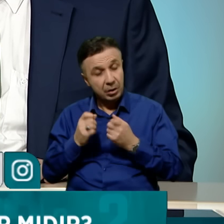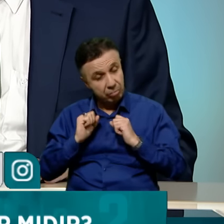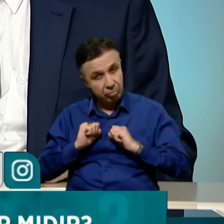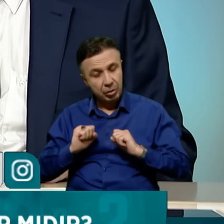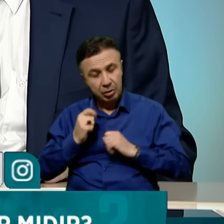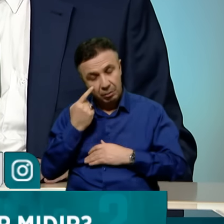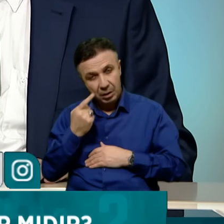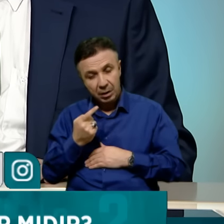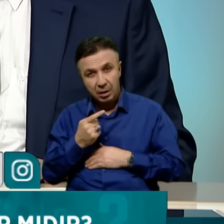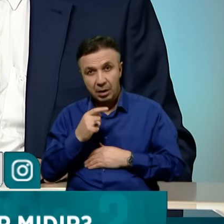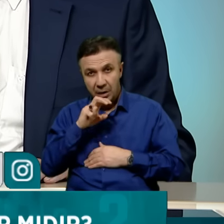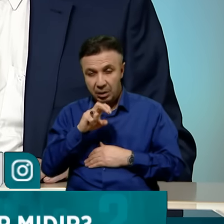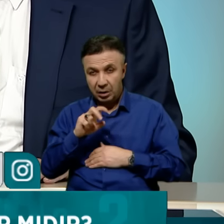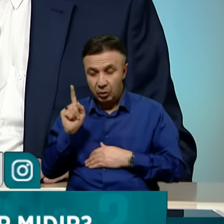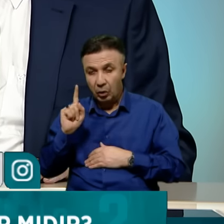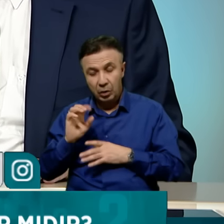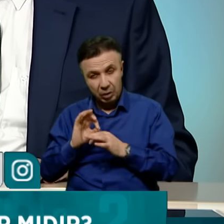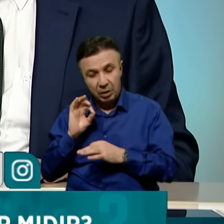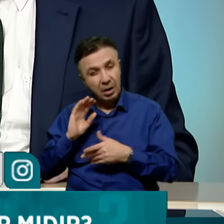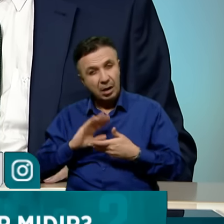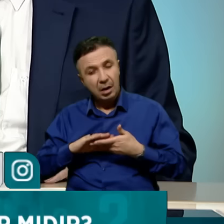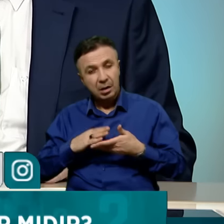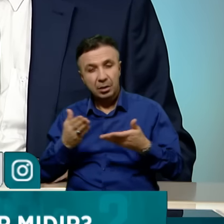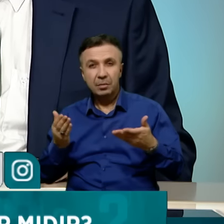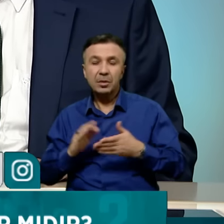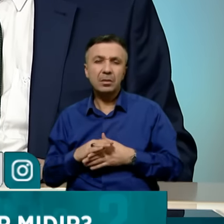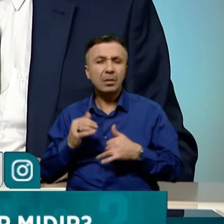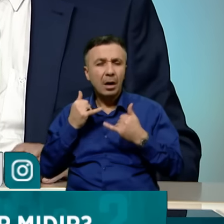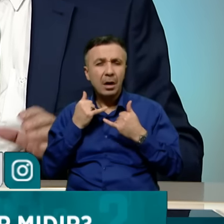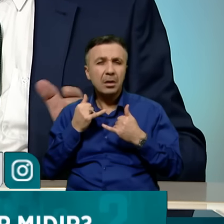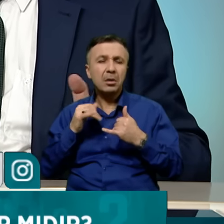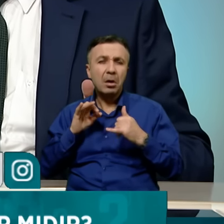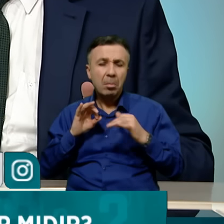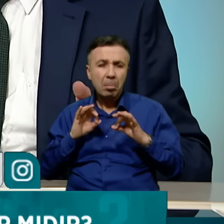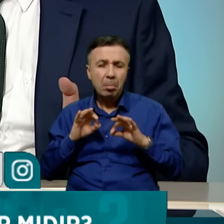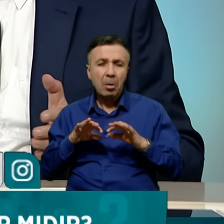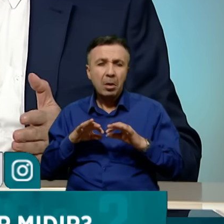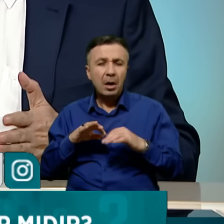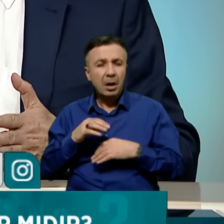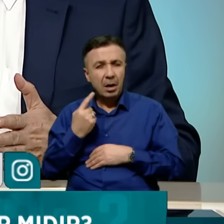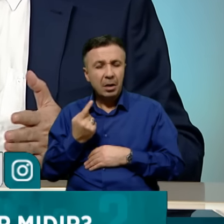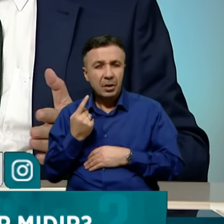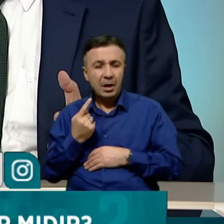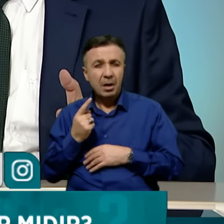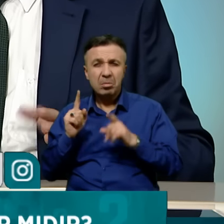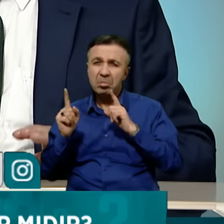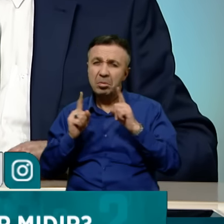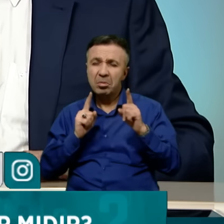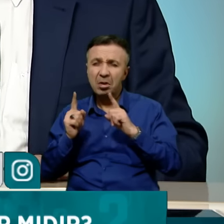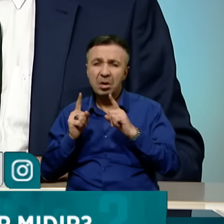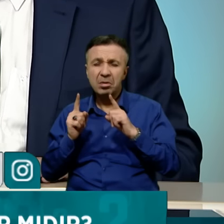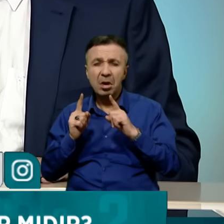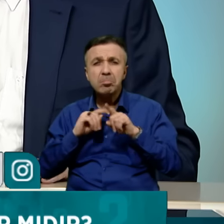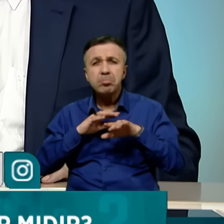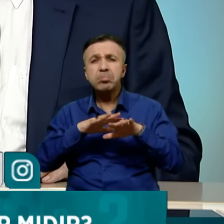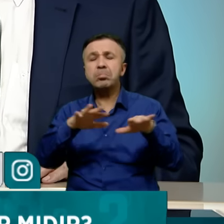8-10 tane arkadaşımız aynı konuyla aradı ya hocam böyle böyle şeyler internette topa gelmedi de dolaşıyor